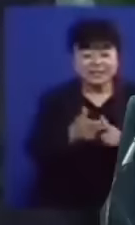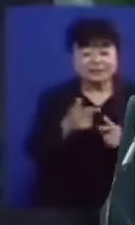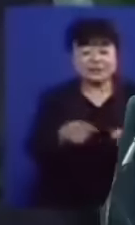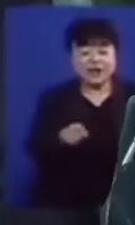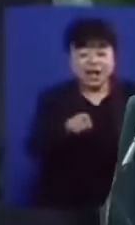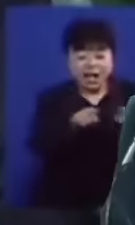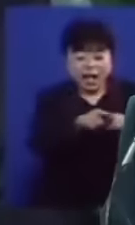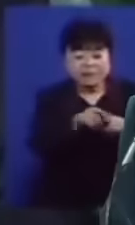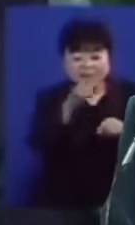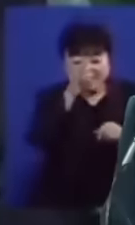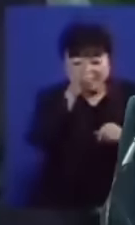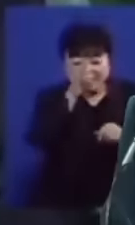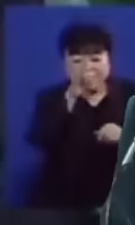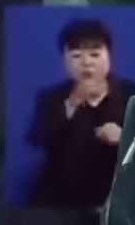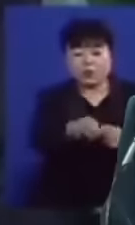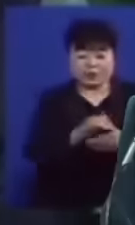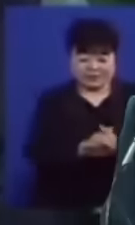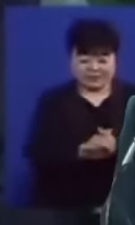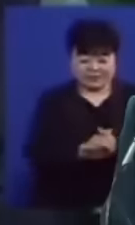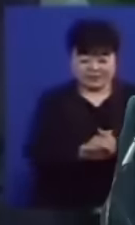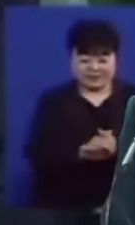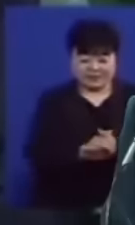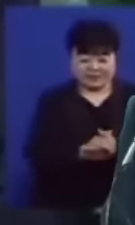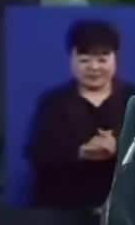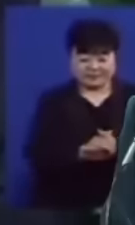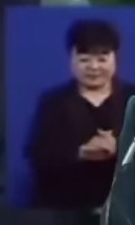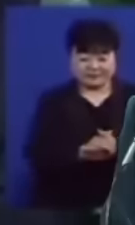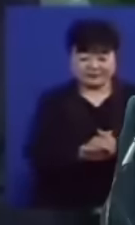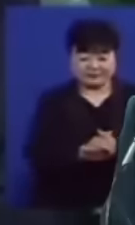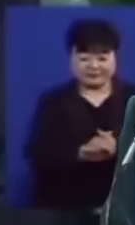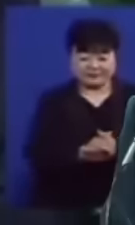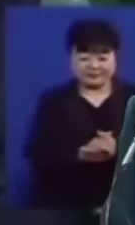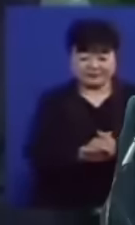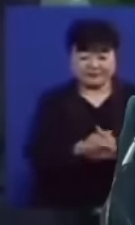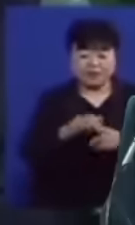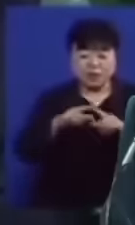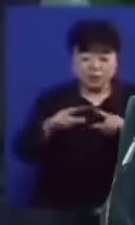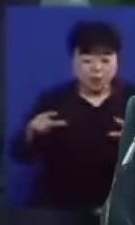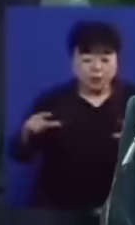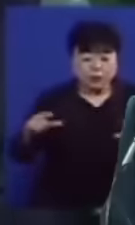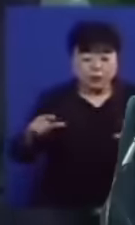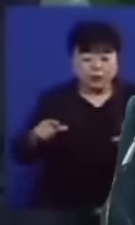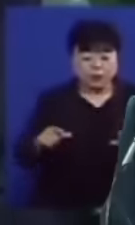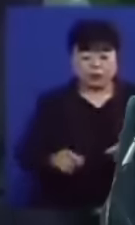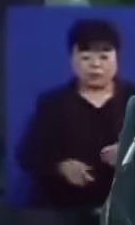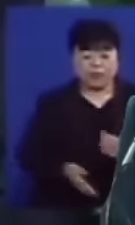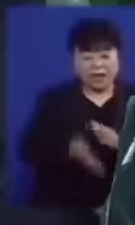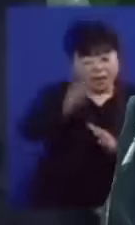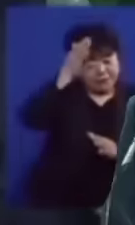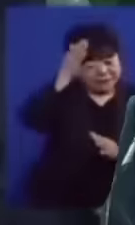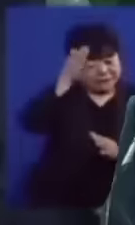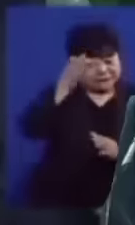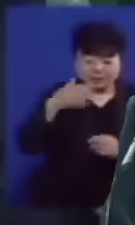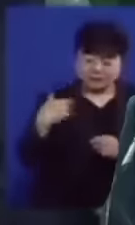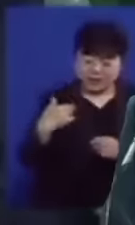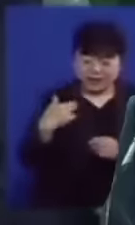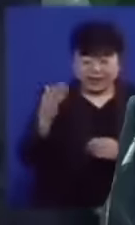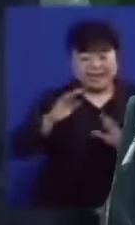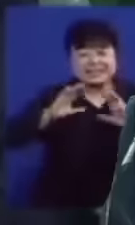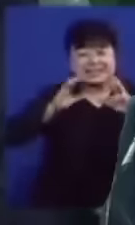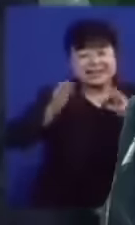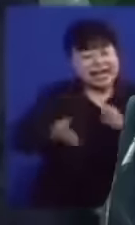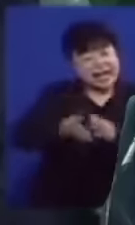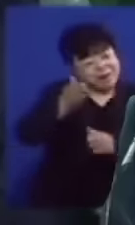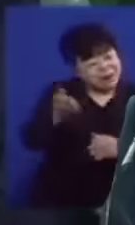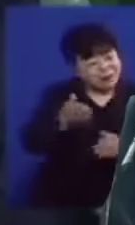예수님과 함께 있는 거처입니다. 그것이 일반적인 맨션이 아파트인지 모르겠지만 천국의